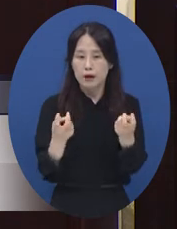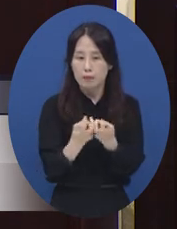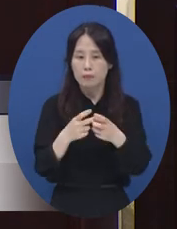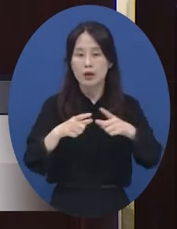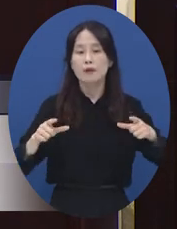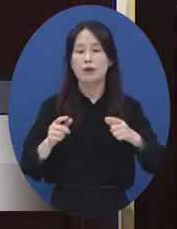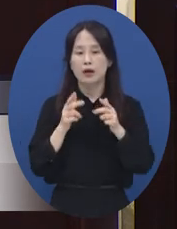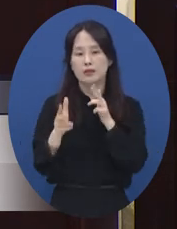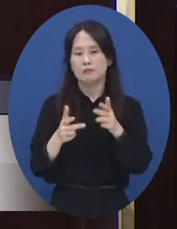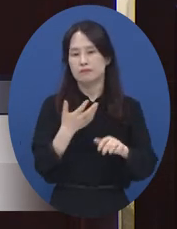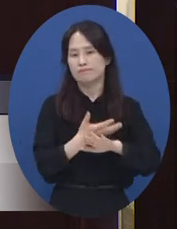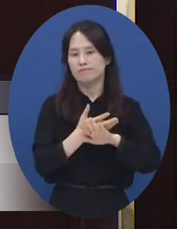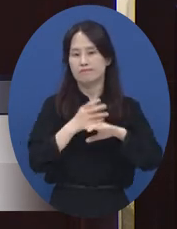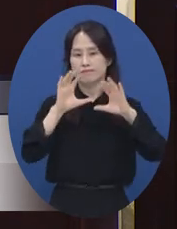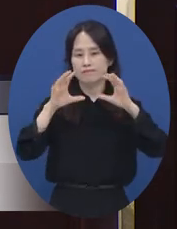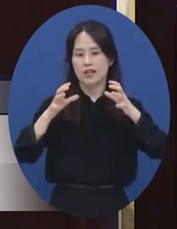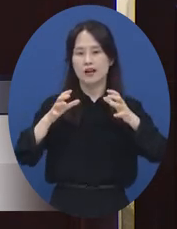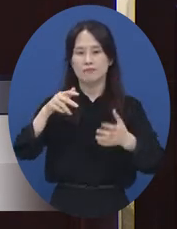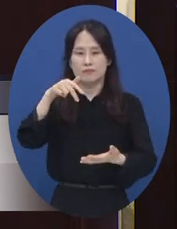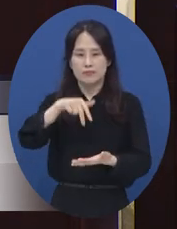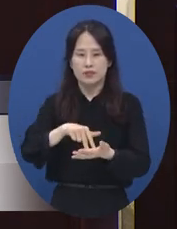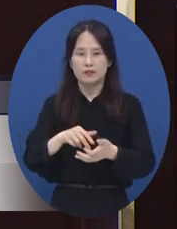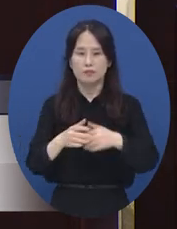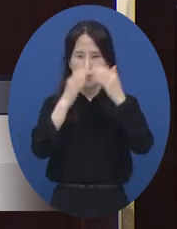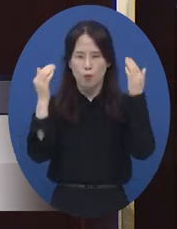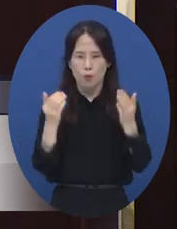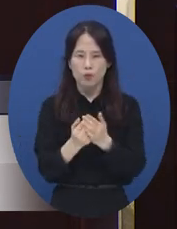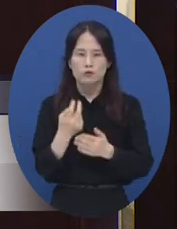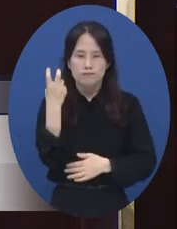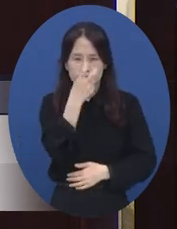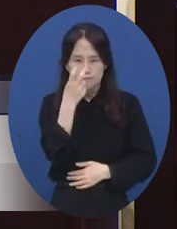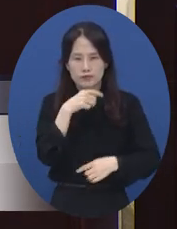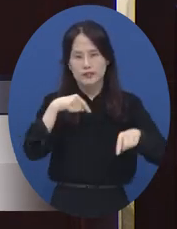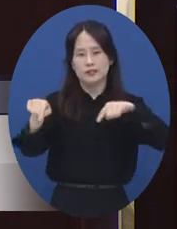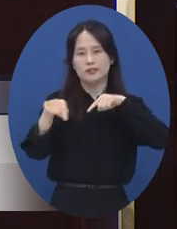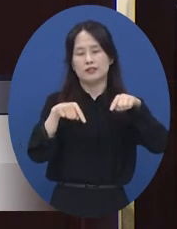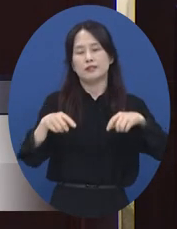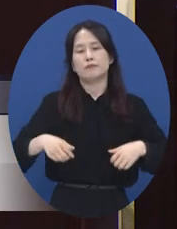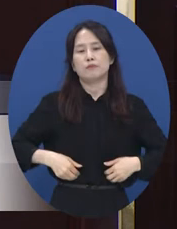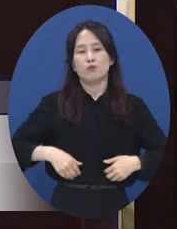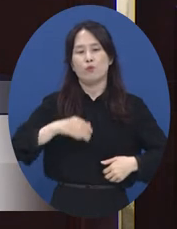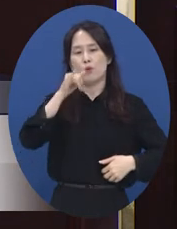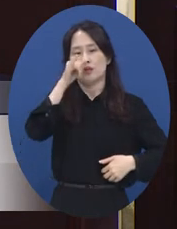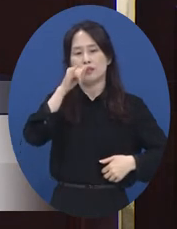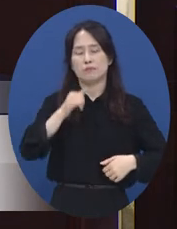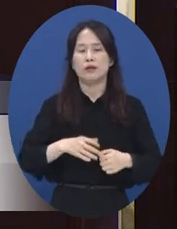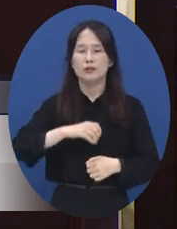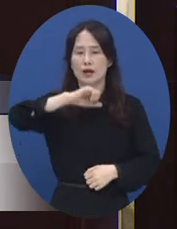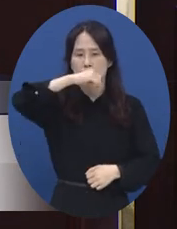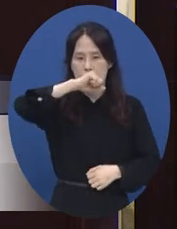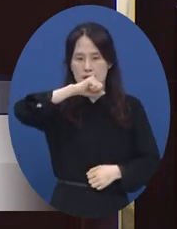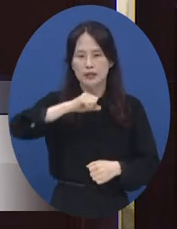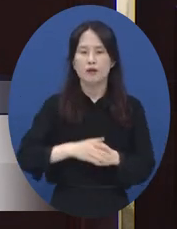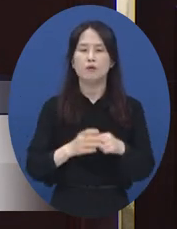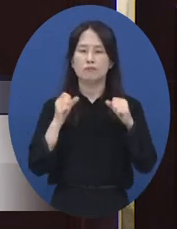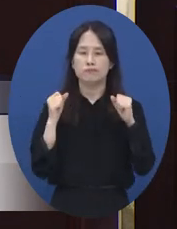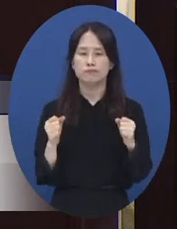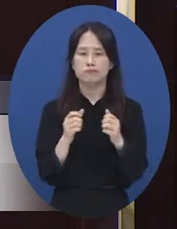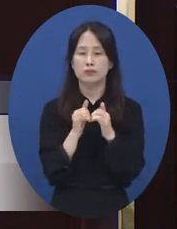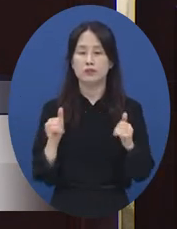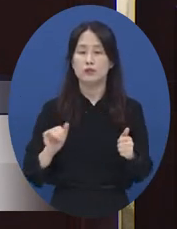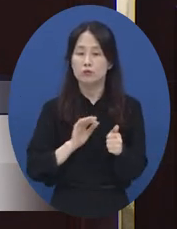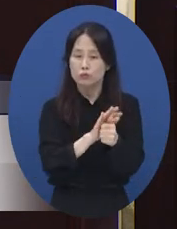달라 국가차원에서 일괄적으로 총괄 컨트롤 해야 할 필요성이 있지만 예산 지원 외상과 상실 요케 똥